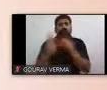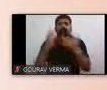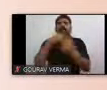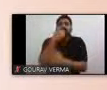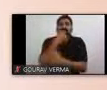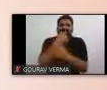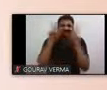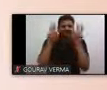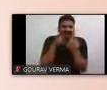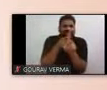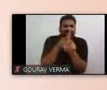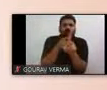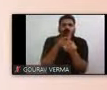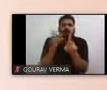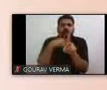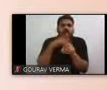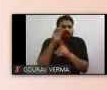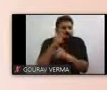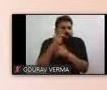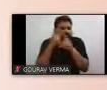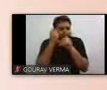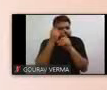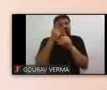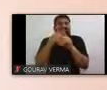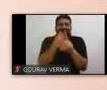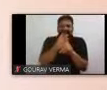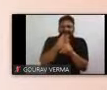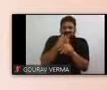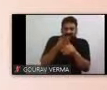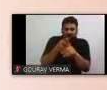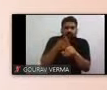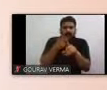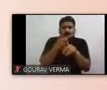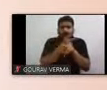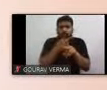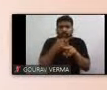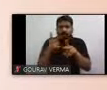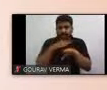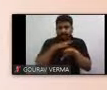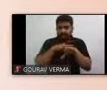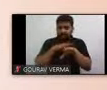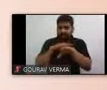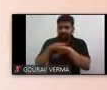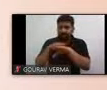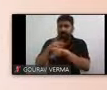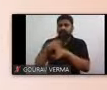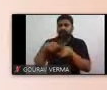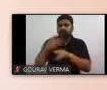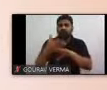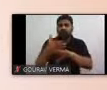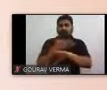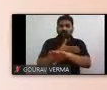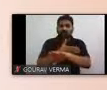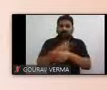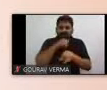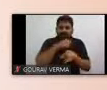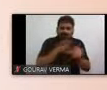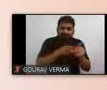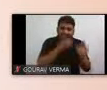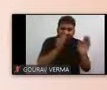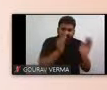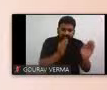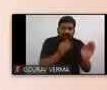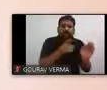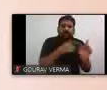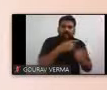है वहां पर समझ के हंसना, ये सब एक्सपीरियंस जो है हमको अर्ली इयर्स में देना पड़ेगा.